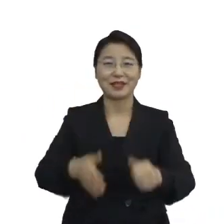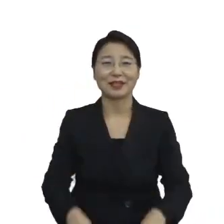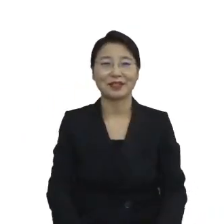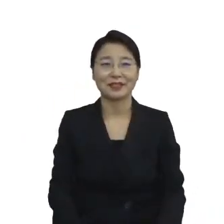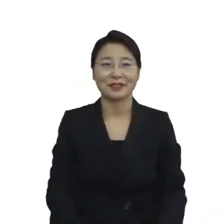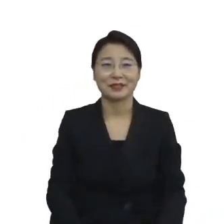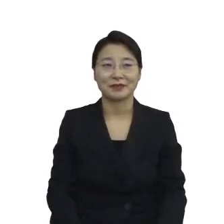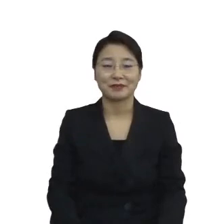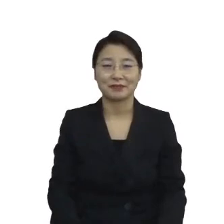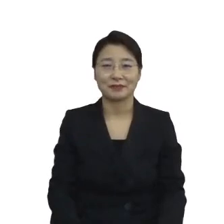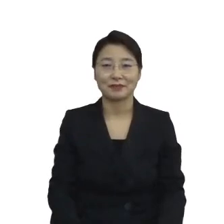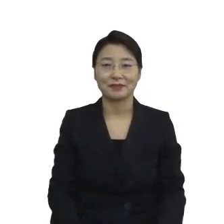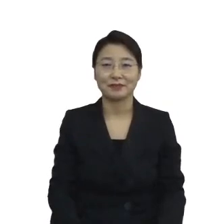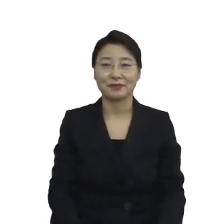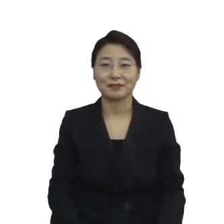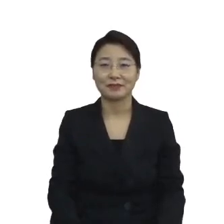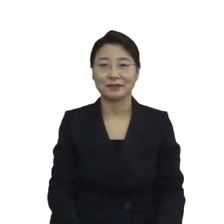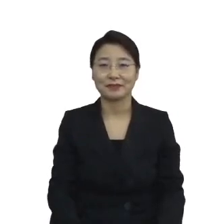기원하겠습니다.